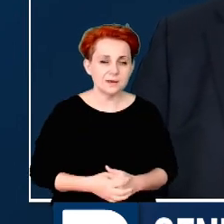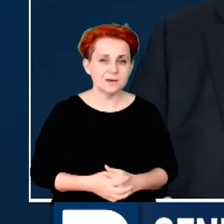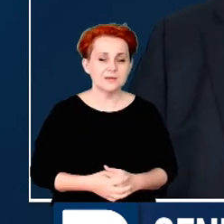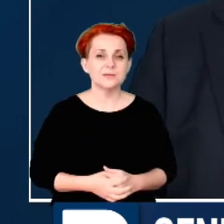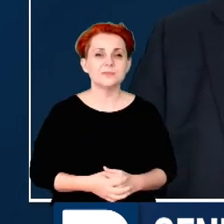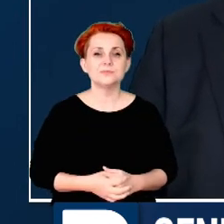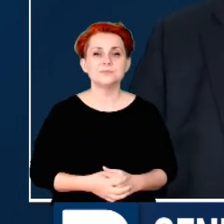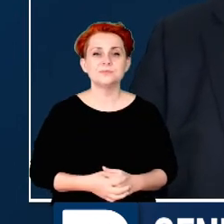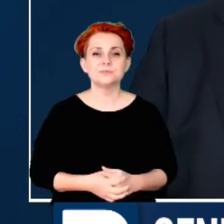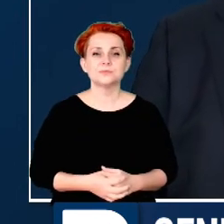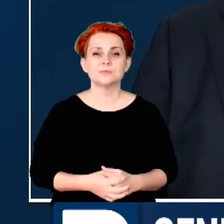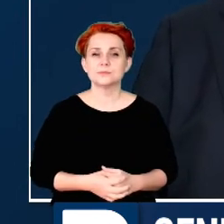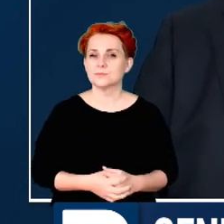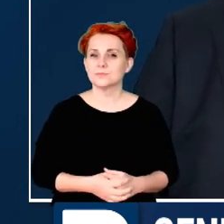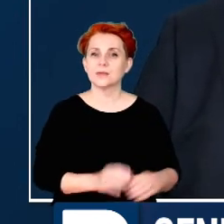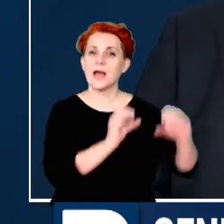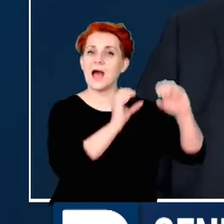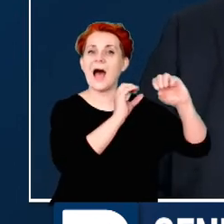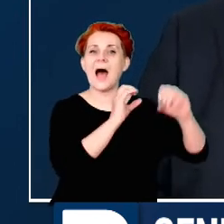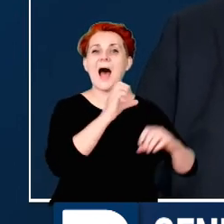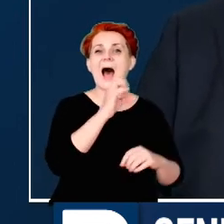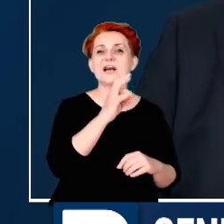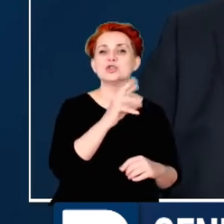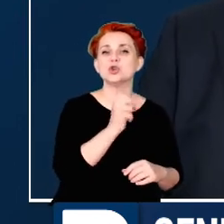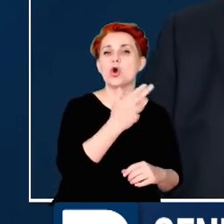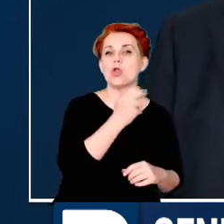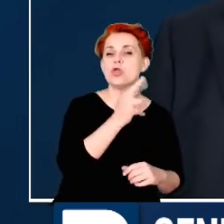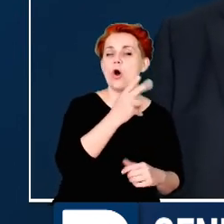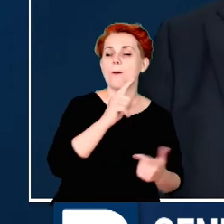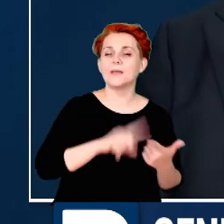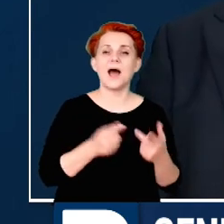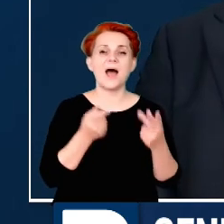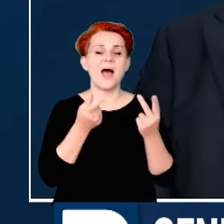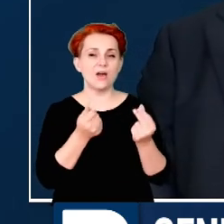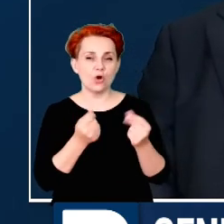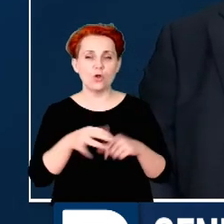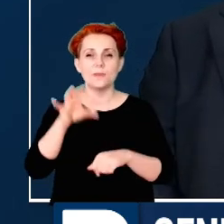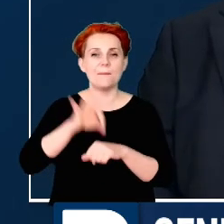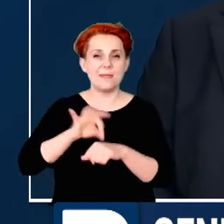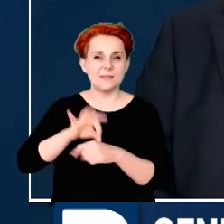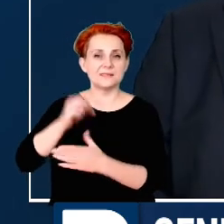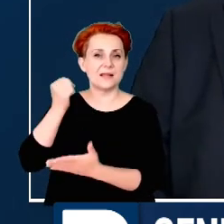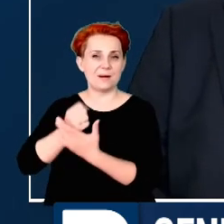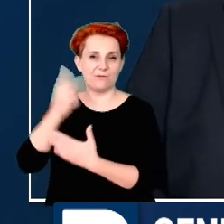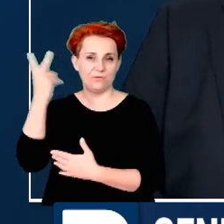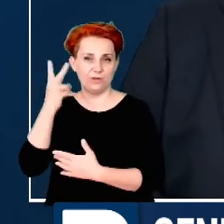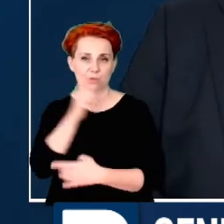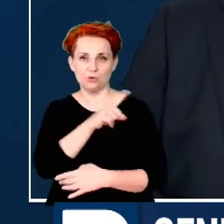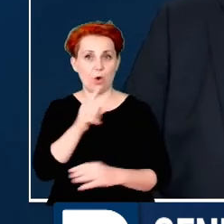nie. Astronomia, ekonomia, medycyna, prawo, filozofia z teologią. To, czym Kopernik się zajmował,